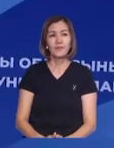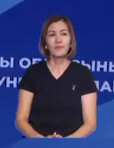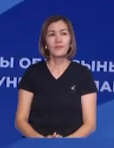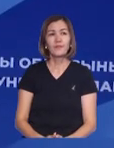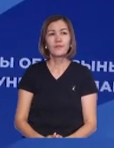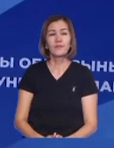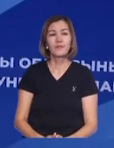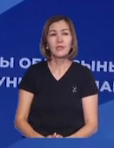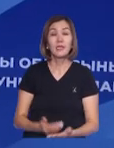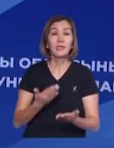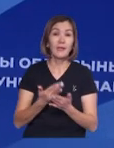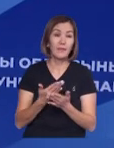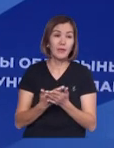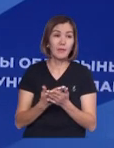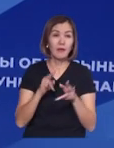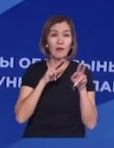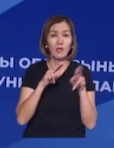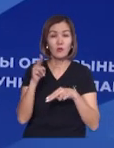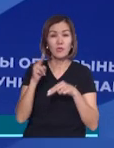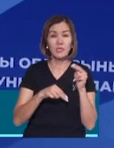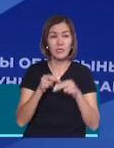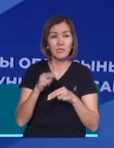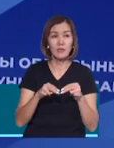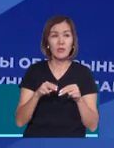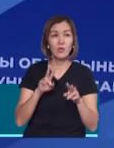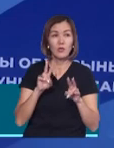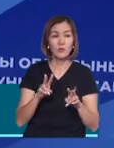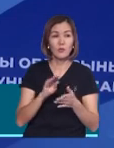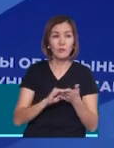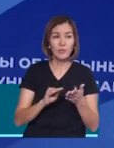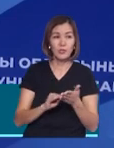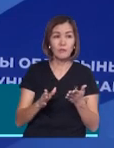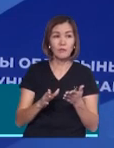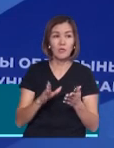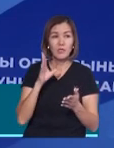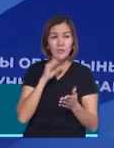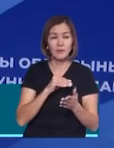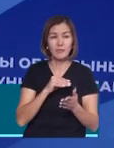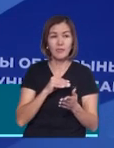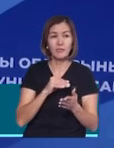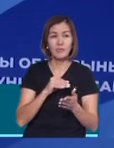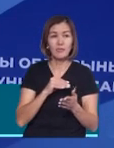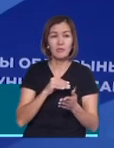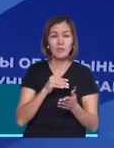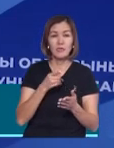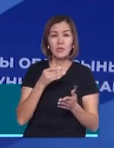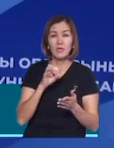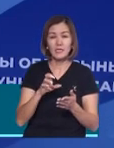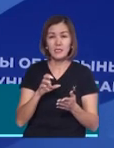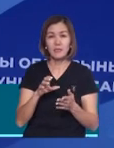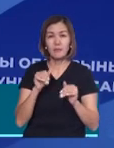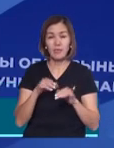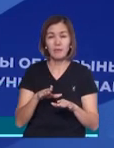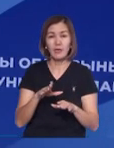Формально осуществляет контроль за строительством, то мы пишем, только можем написать в ГАСК. И ГАСК потом уже сам